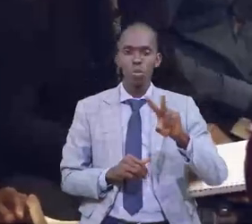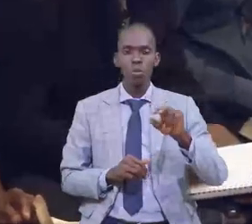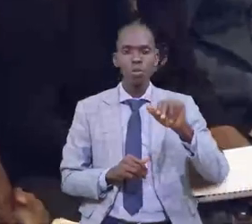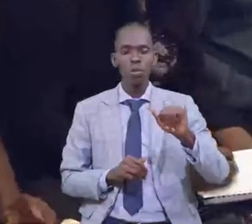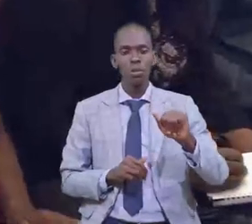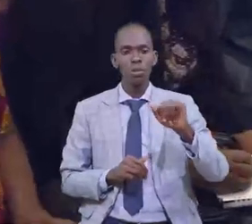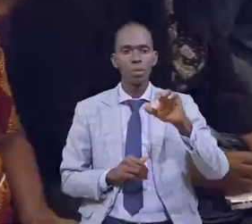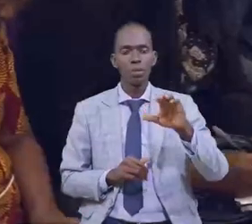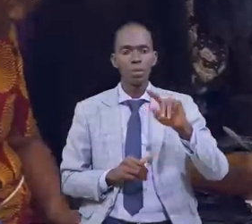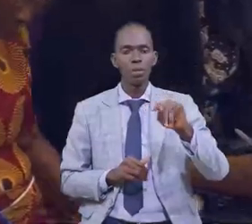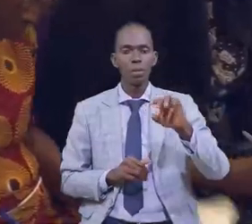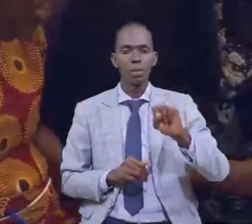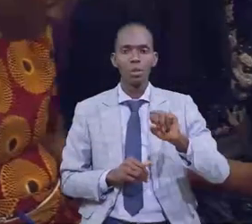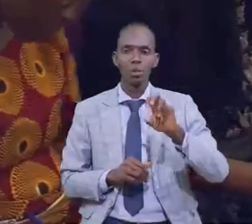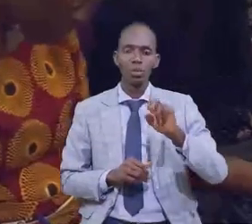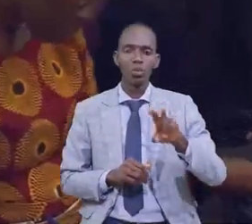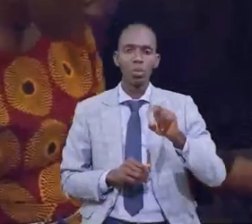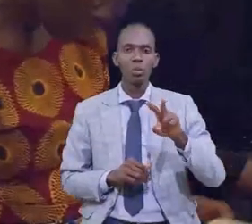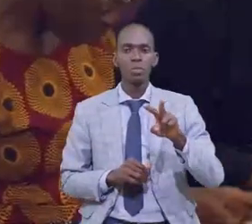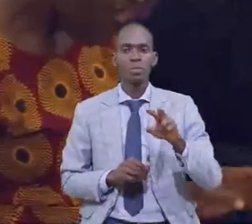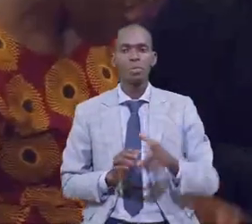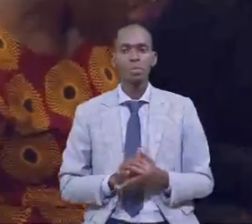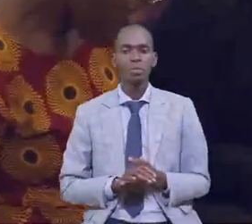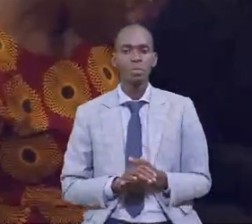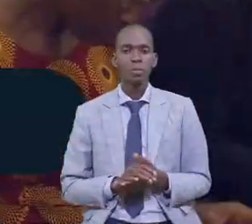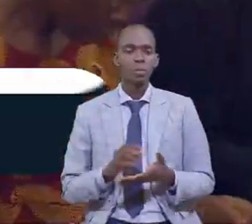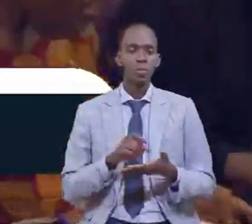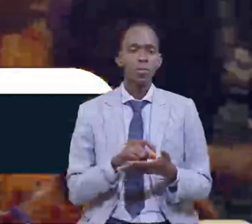Acte 12. Acte chapitre 12.